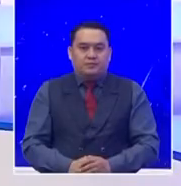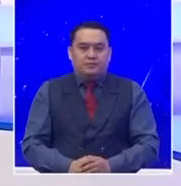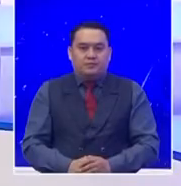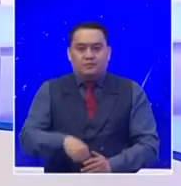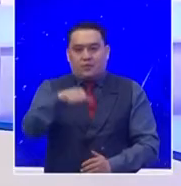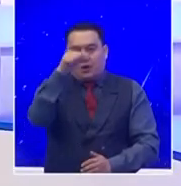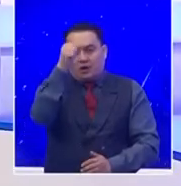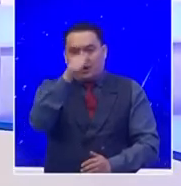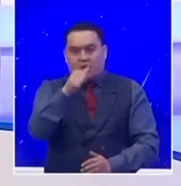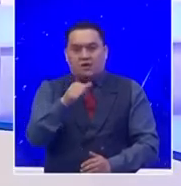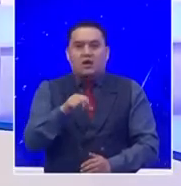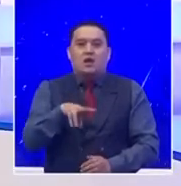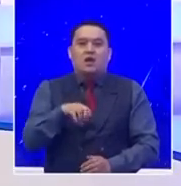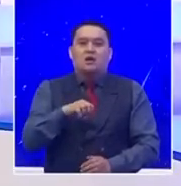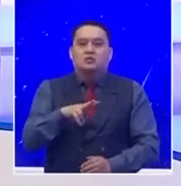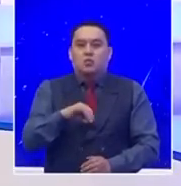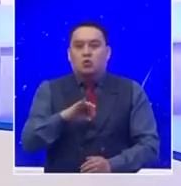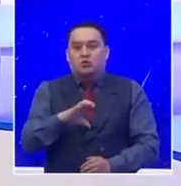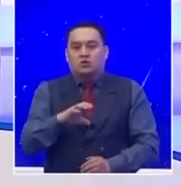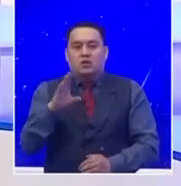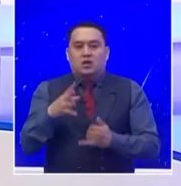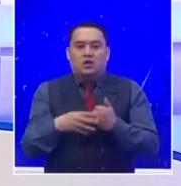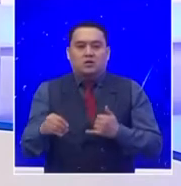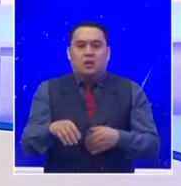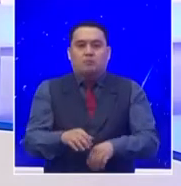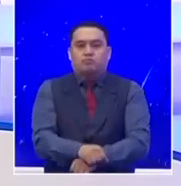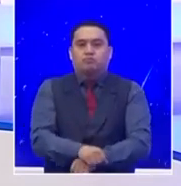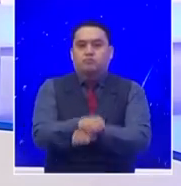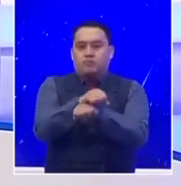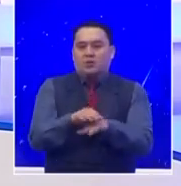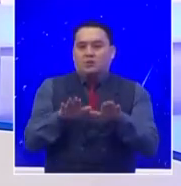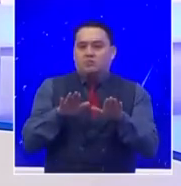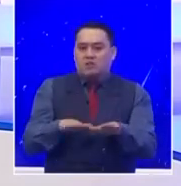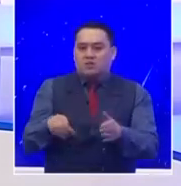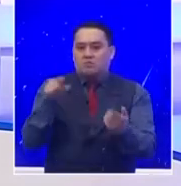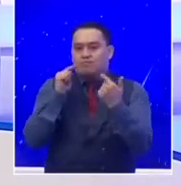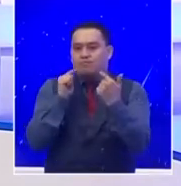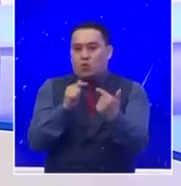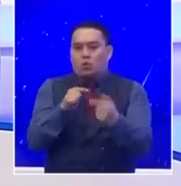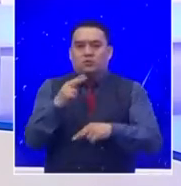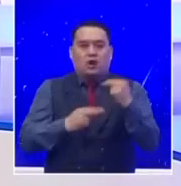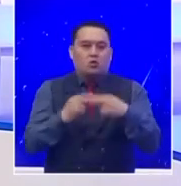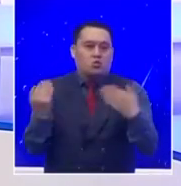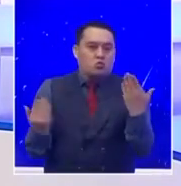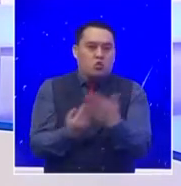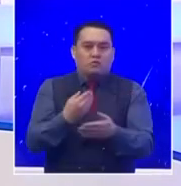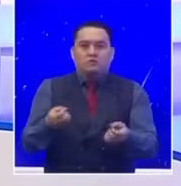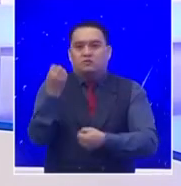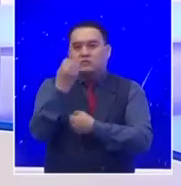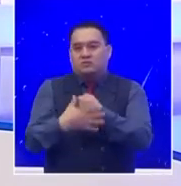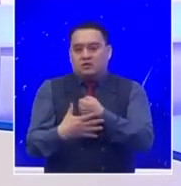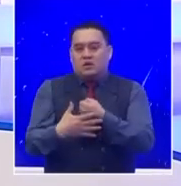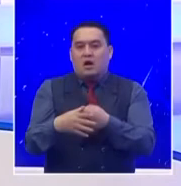В Греции на островах Лесбос и Хиос не прекращаются беспорядки. Местные жители выступают против строительства новых закрытых центров